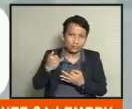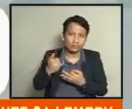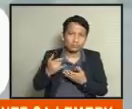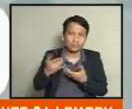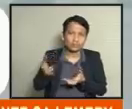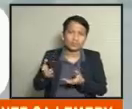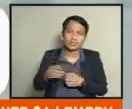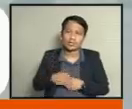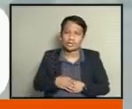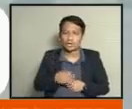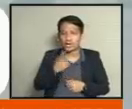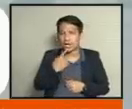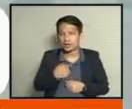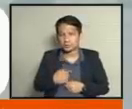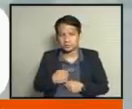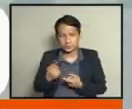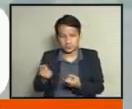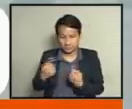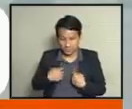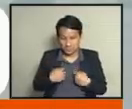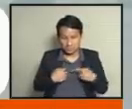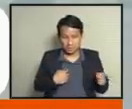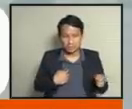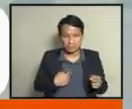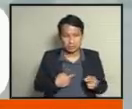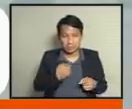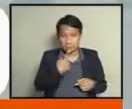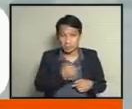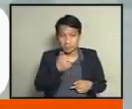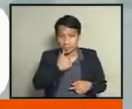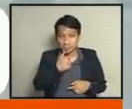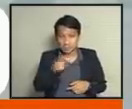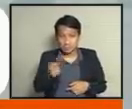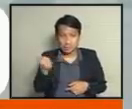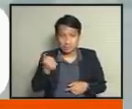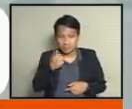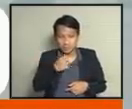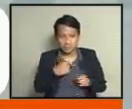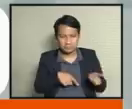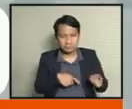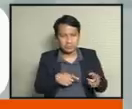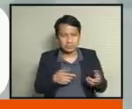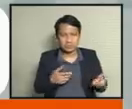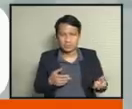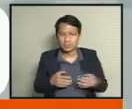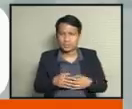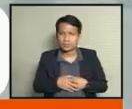pa. Okay. Tapos ang reply niya po sa akin, sabi niya,